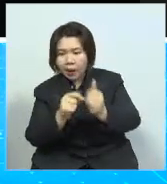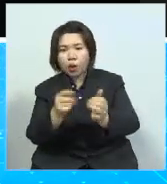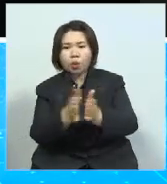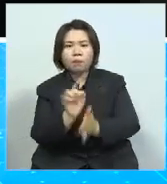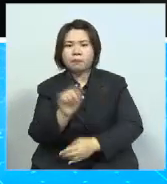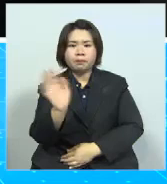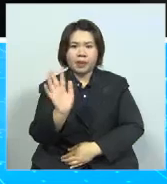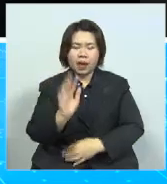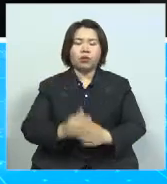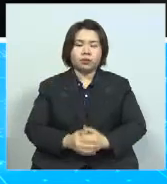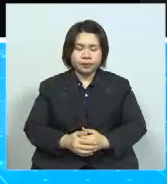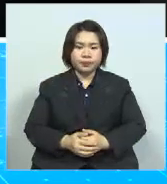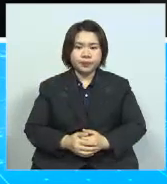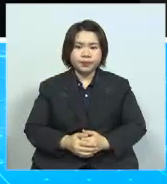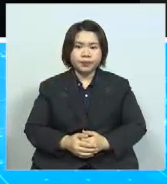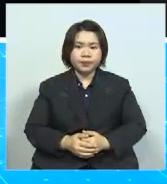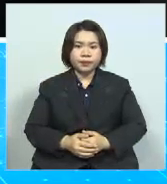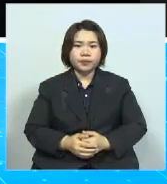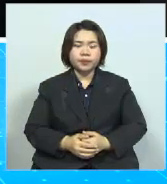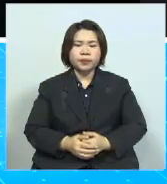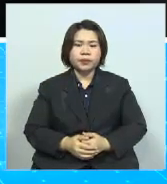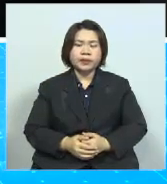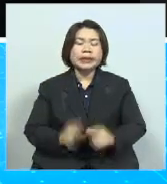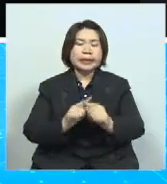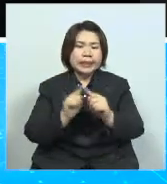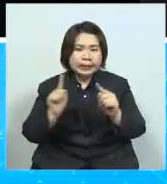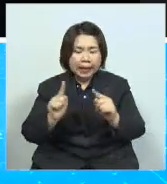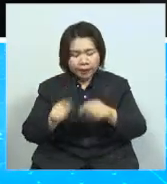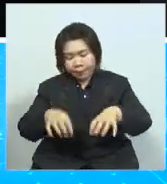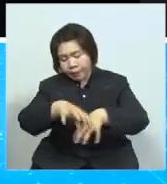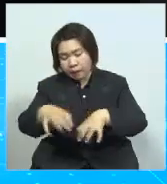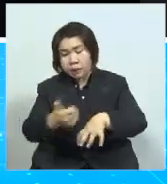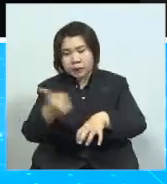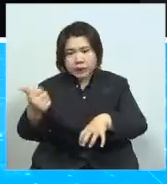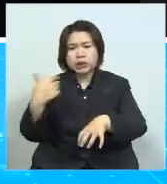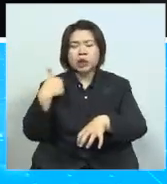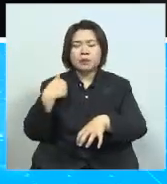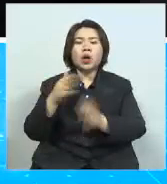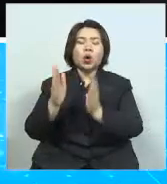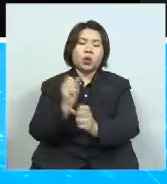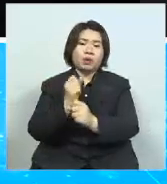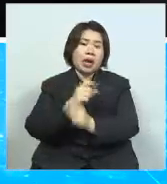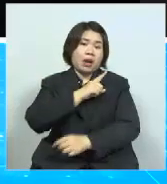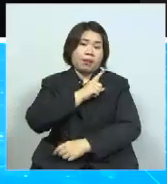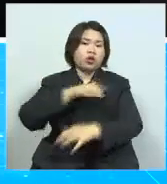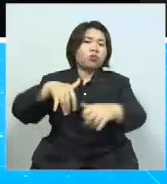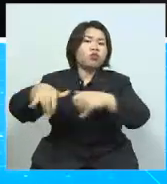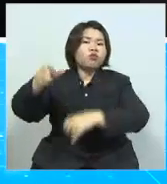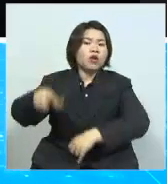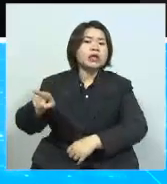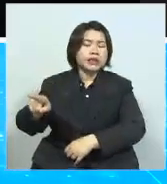ริเวณอื่นๆก็คงจะต้องรับฟังจากคำแนะนำของเจ้าหน้าที่ท้องถิ่นนะ